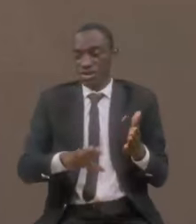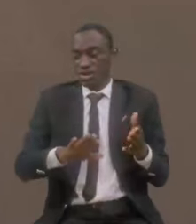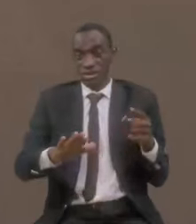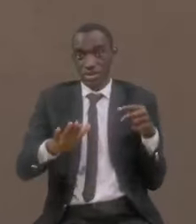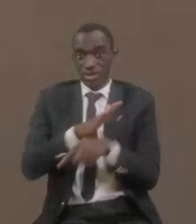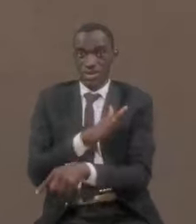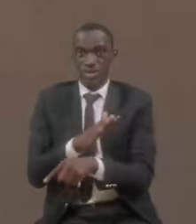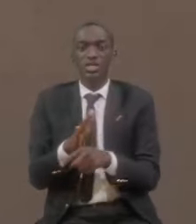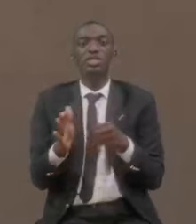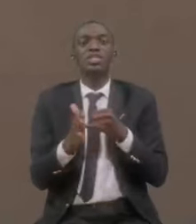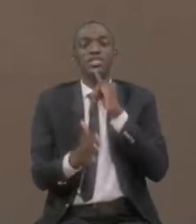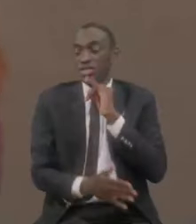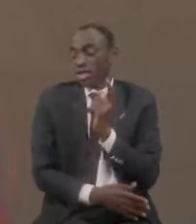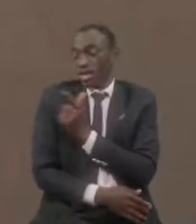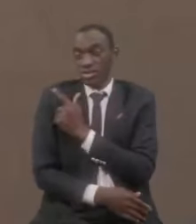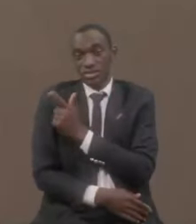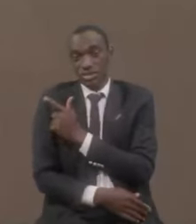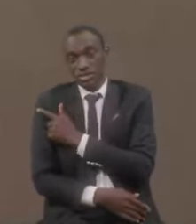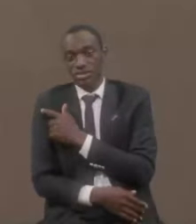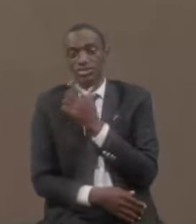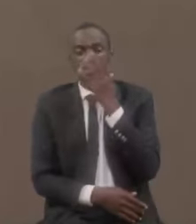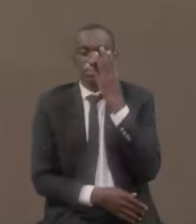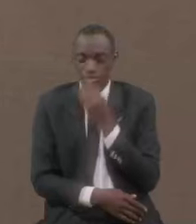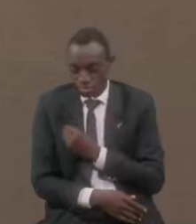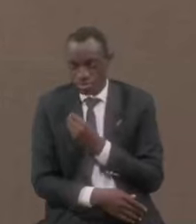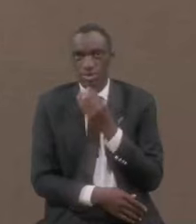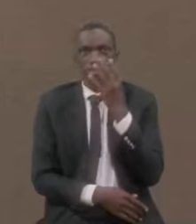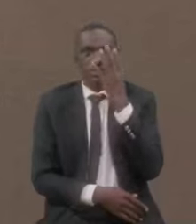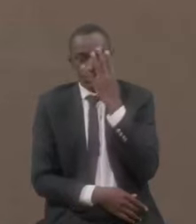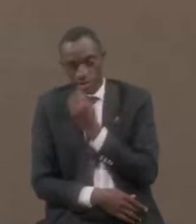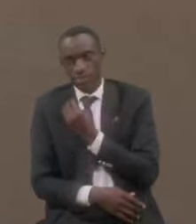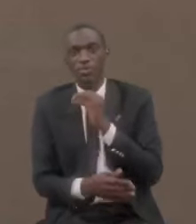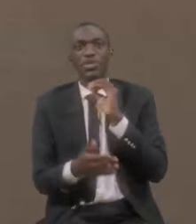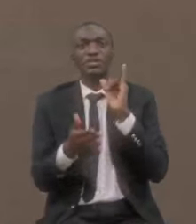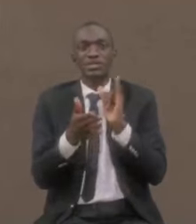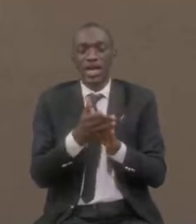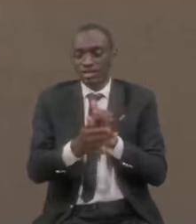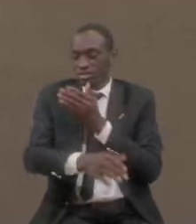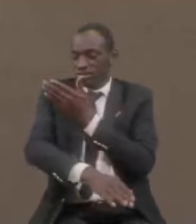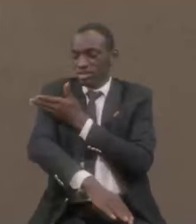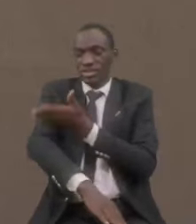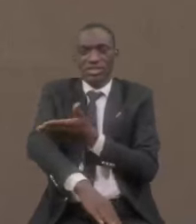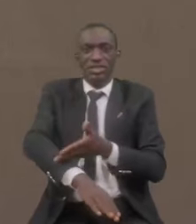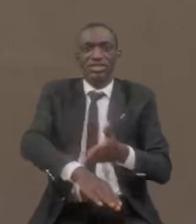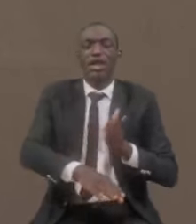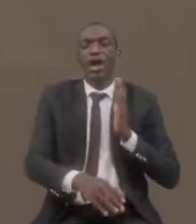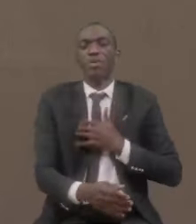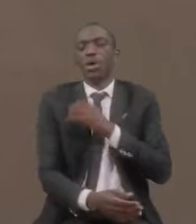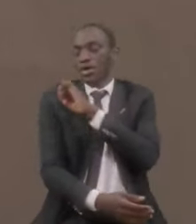paresse, c'est dormir, qui décroît notre énergie.